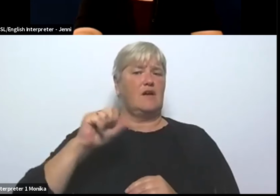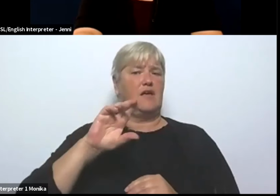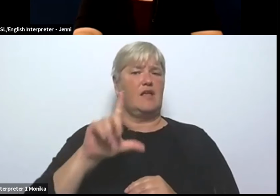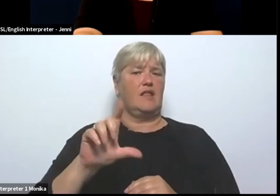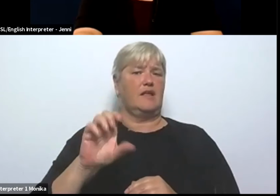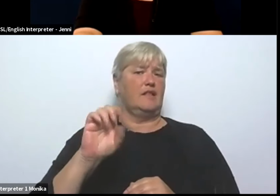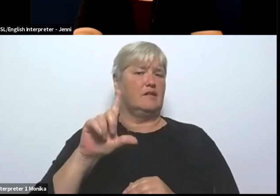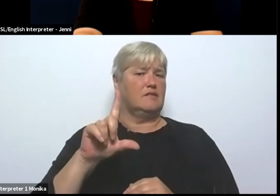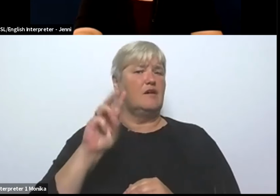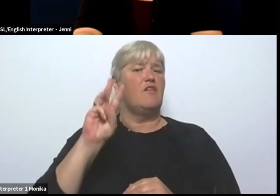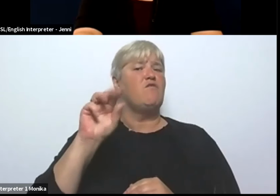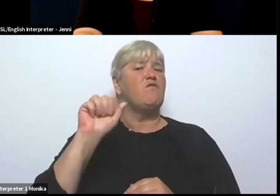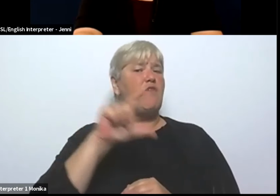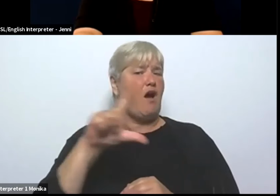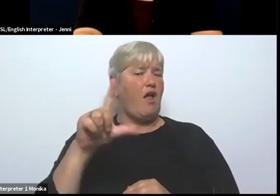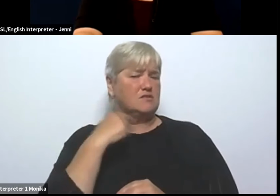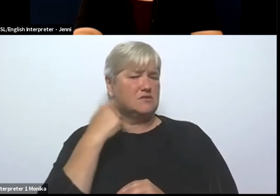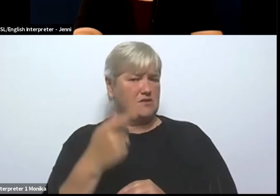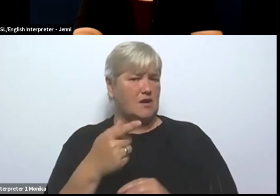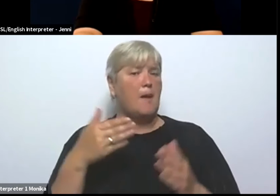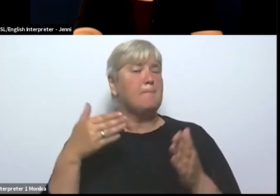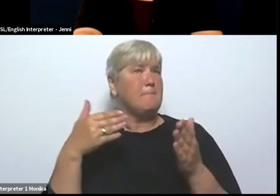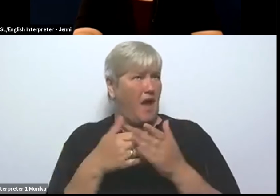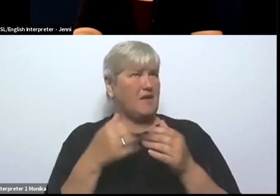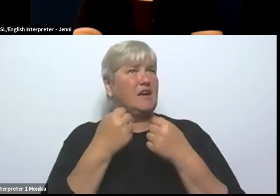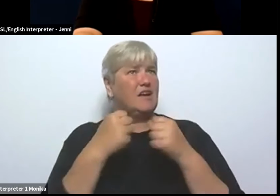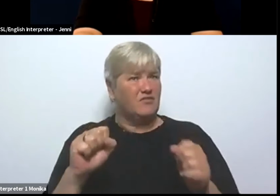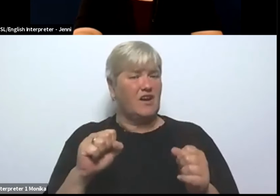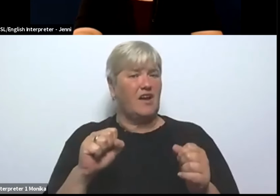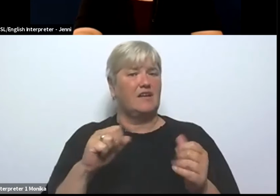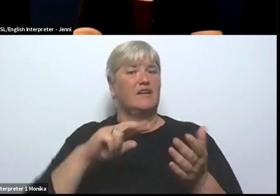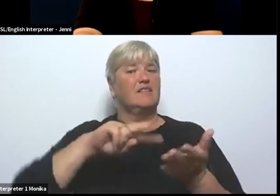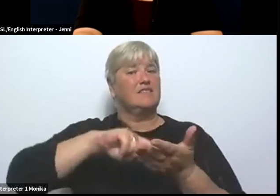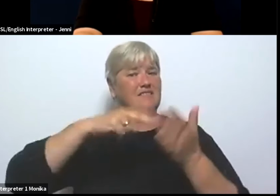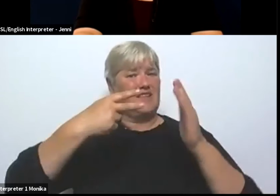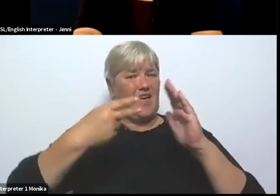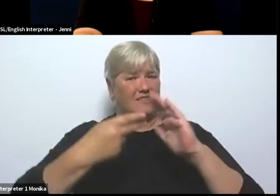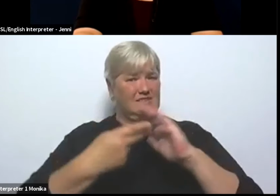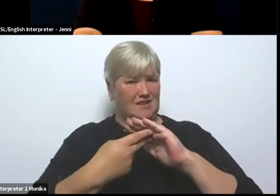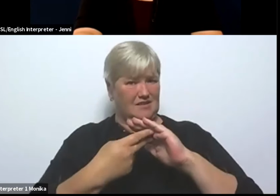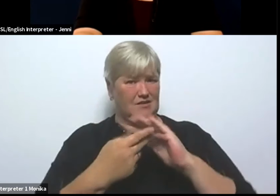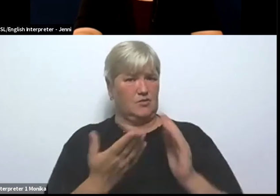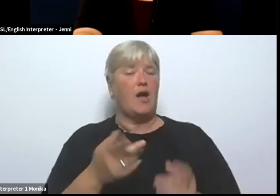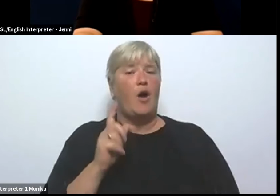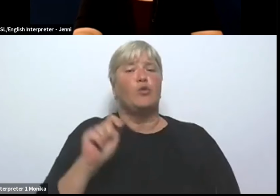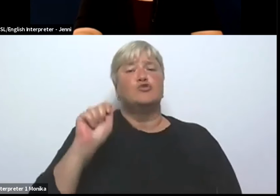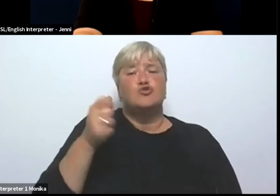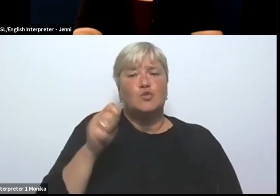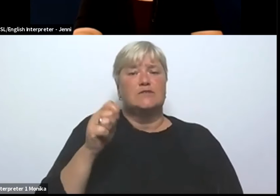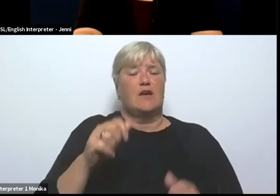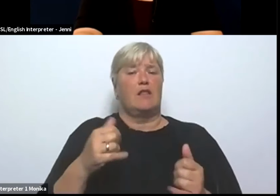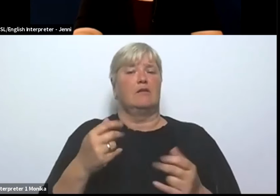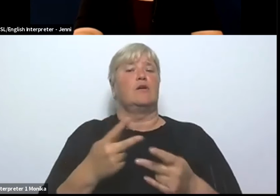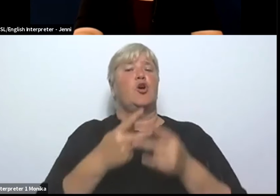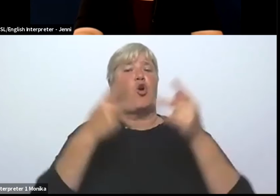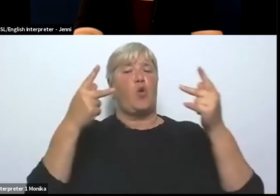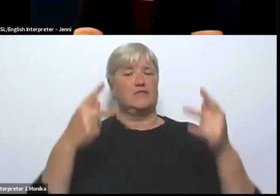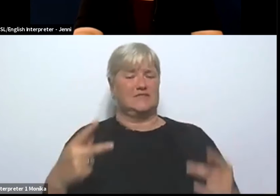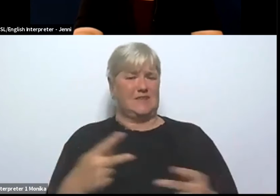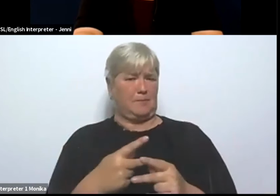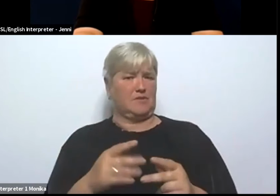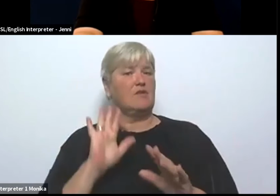Schlüsseltechnologie. Ich würde sogar sagen, es ist ein Schlüsselkonzept der Zukunft, so wie die Nachhaltigkeit. Wie siehst du